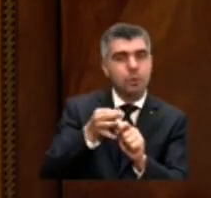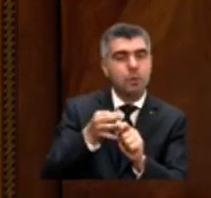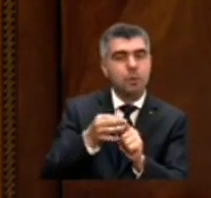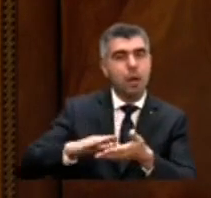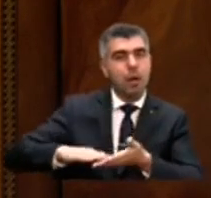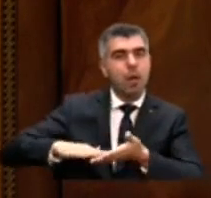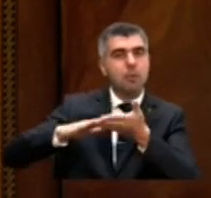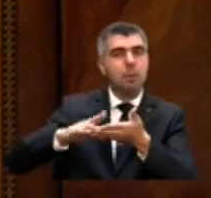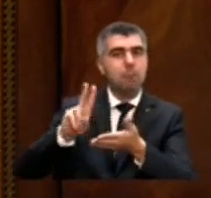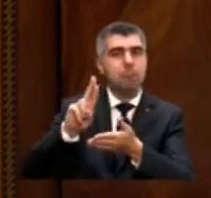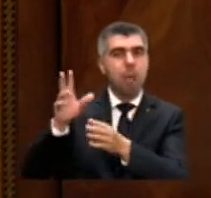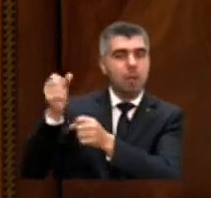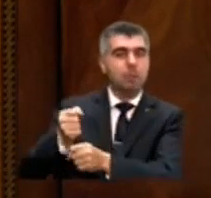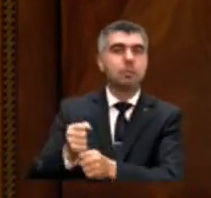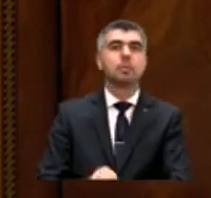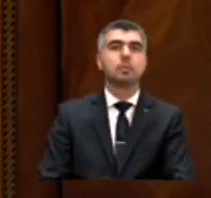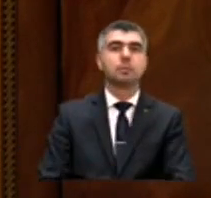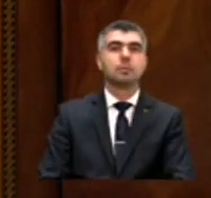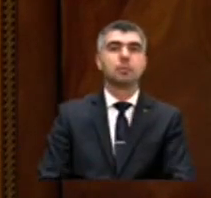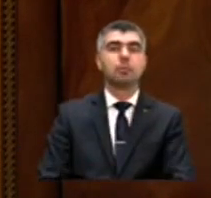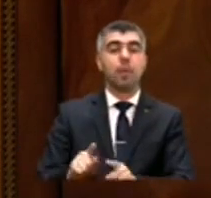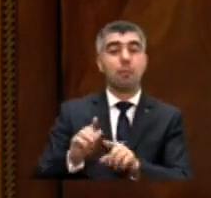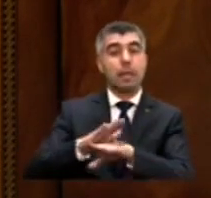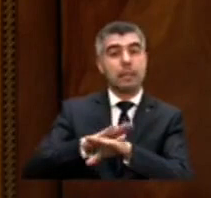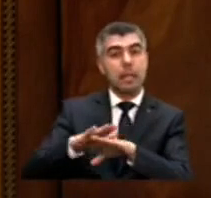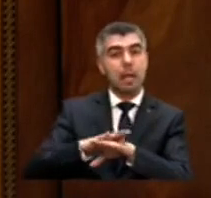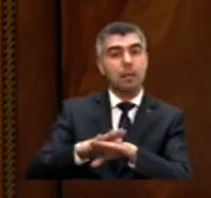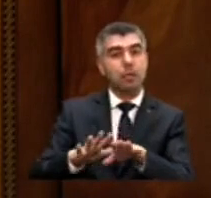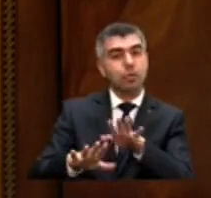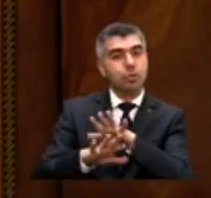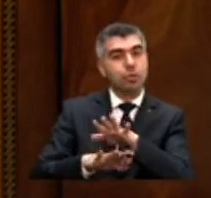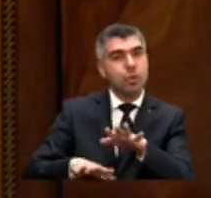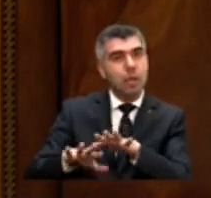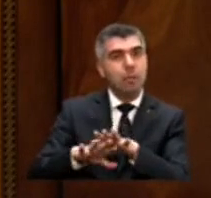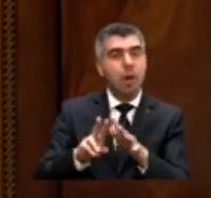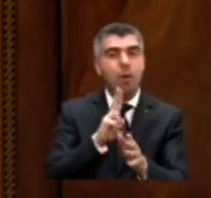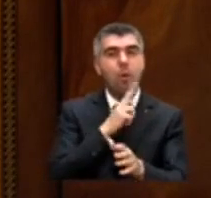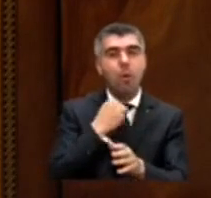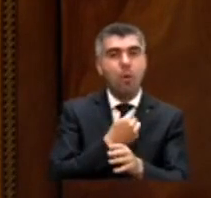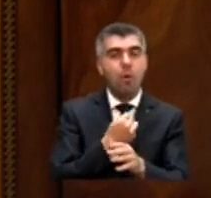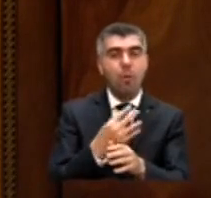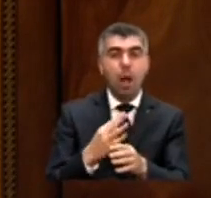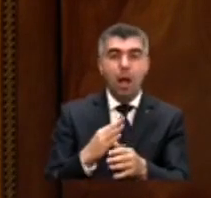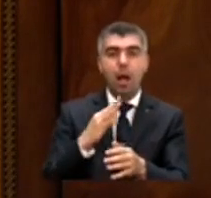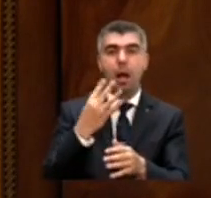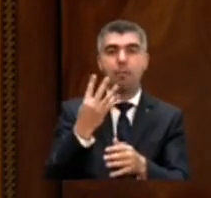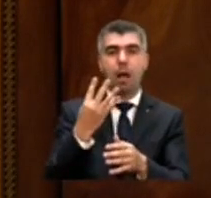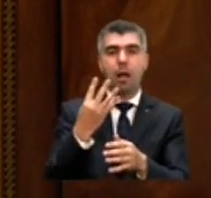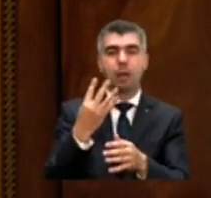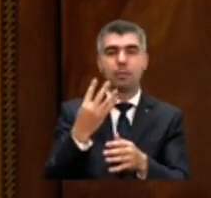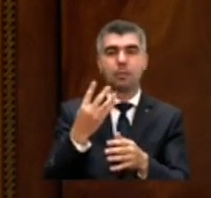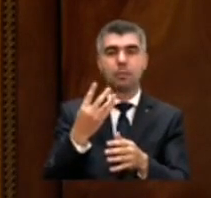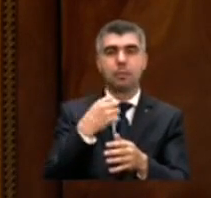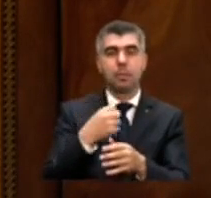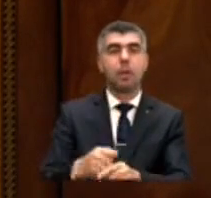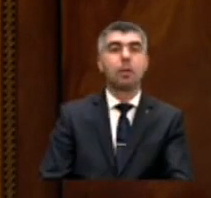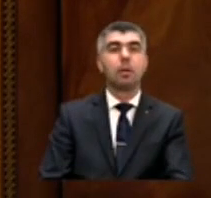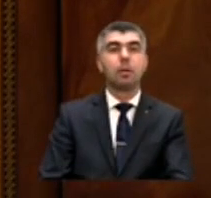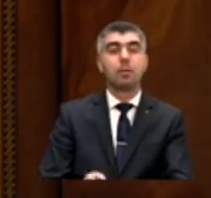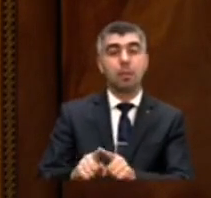الملك. وتقوم السياسة الاجتماعية للحكومة على أربعة ركائز من شأنها ضمان